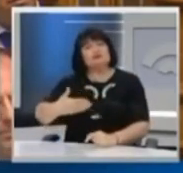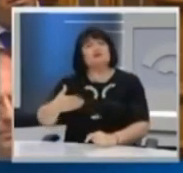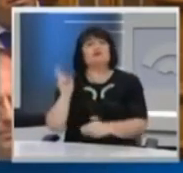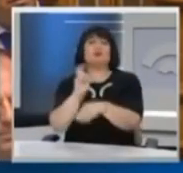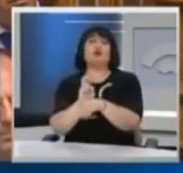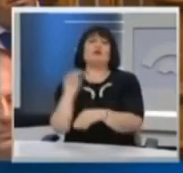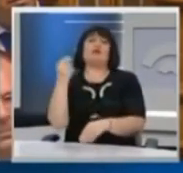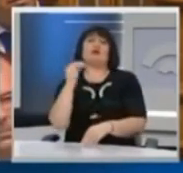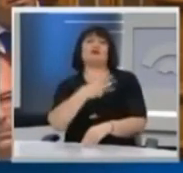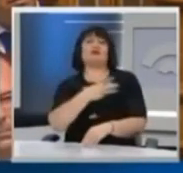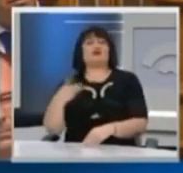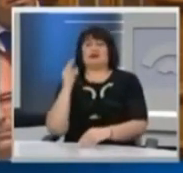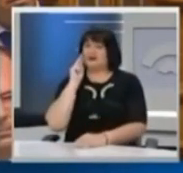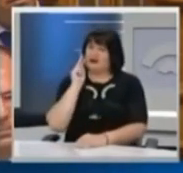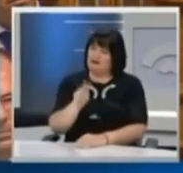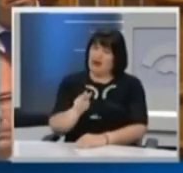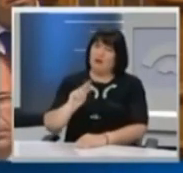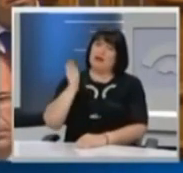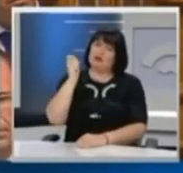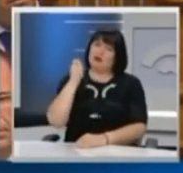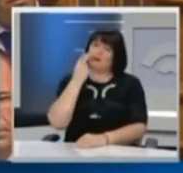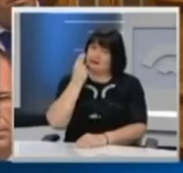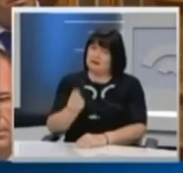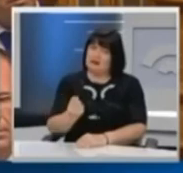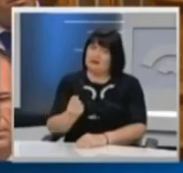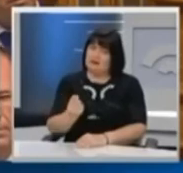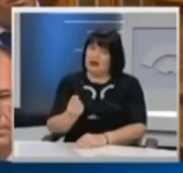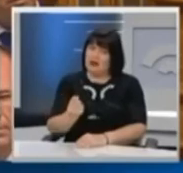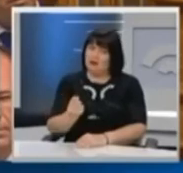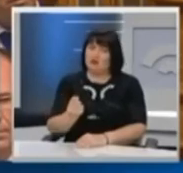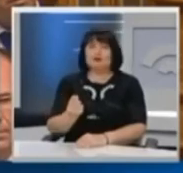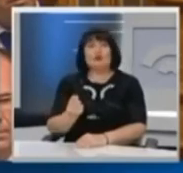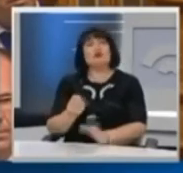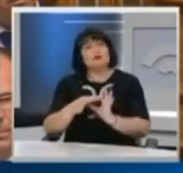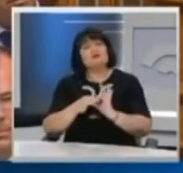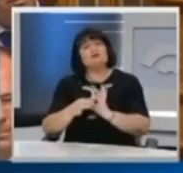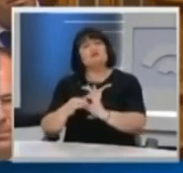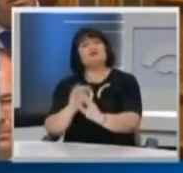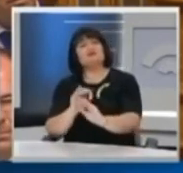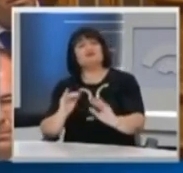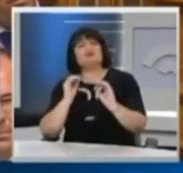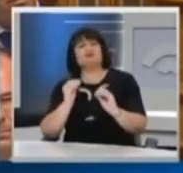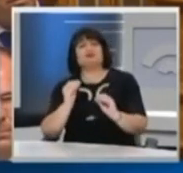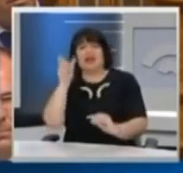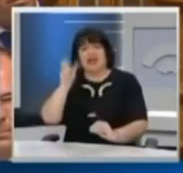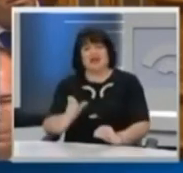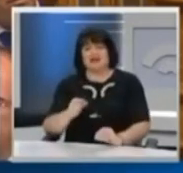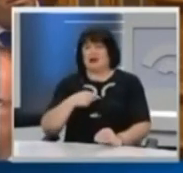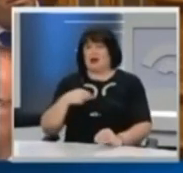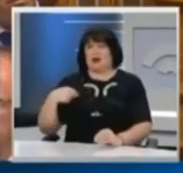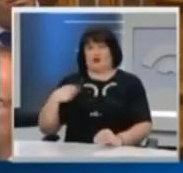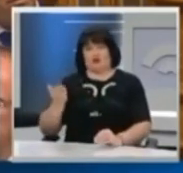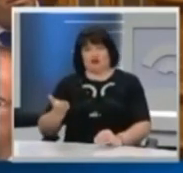τους υπόλοιπους συναδέλφους της κοινοβουλευτικής ομάδος, της οποίας έχετε την τιμή να προείσταστε. Κοιτάξτε να